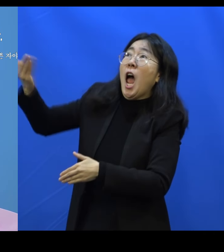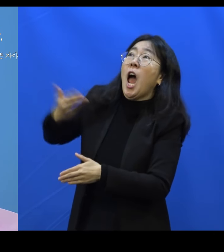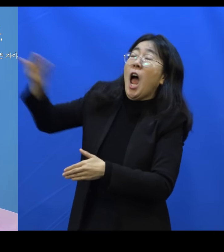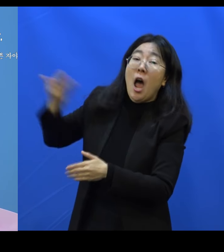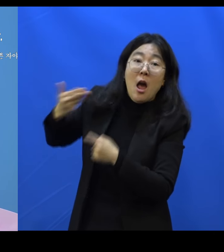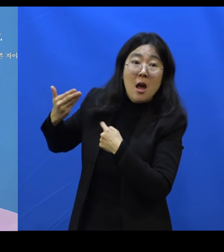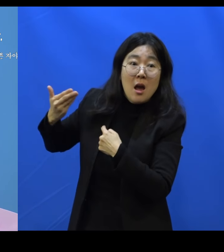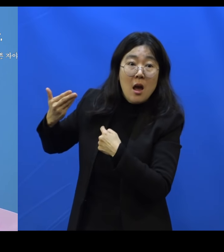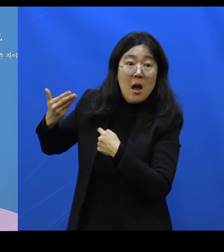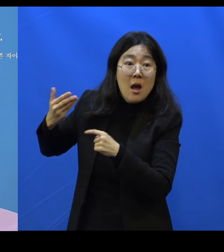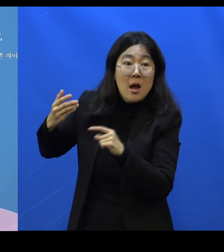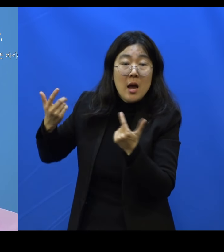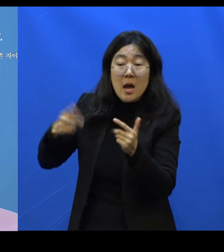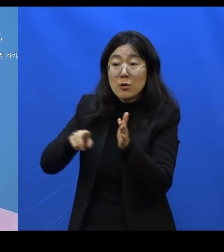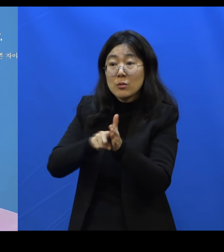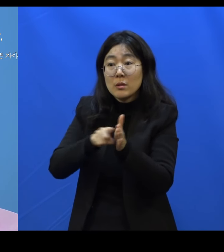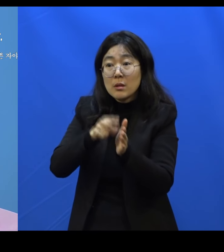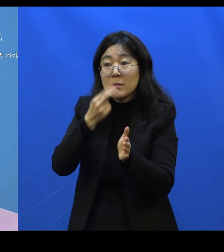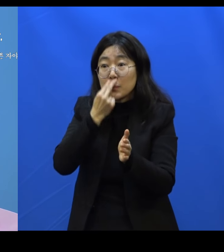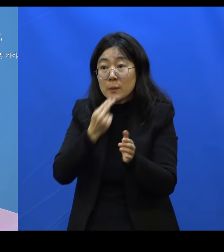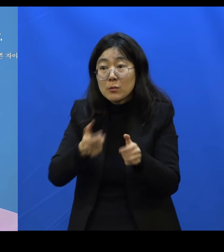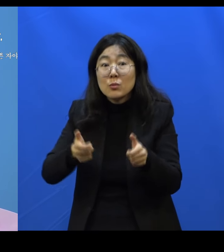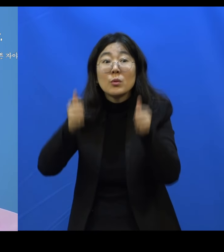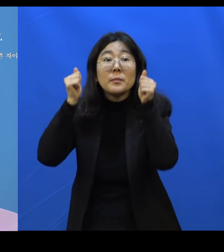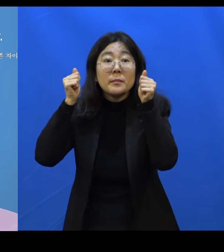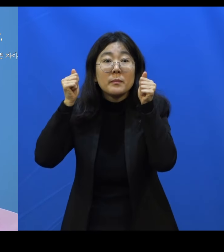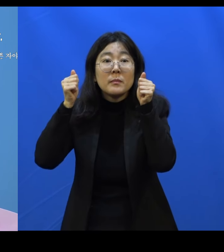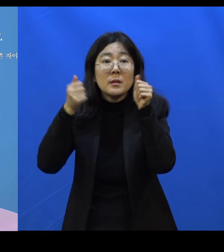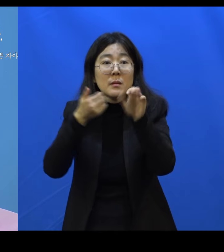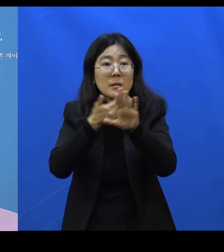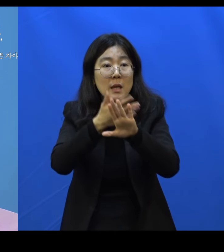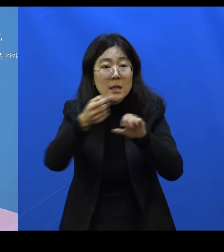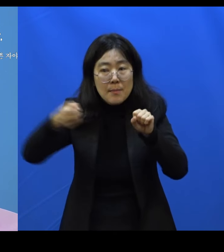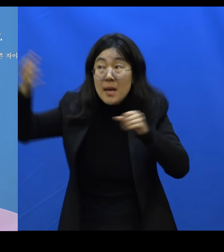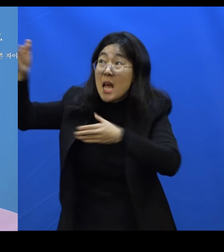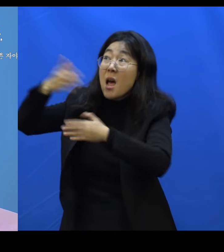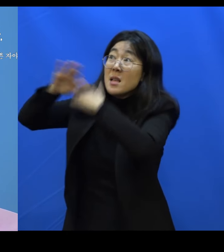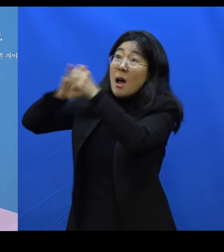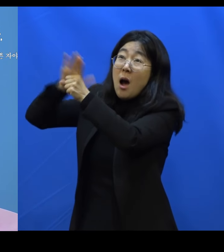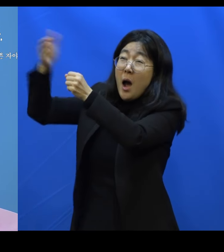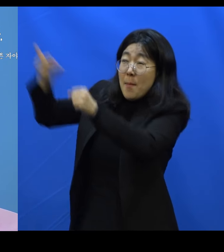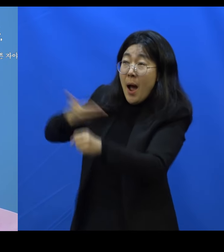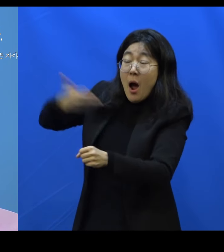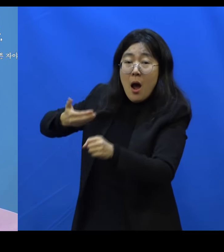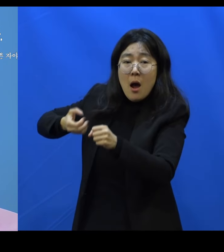거예요. 어두운 터널을 통과하는 동안에 내가 깊어진 겁니다.